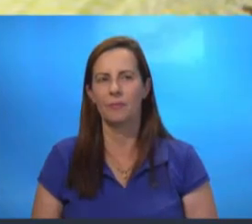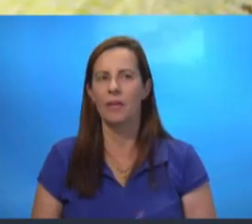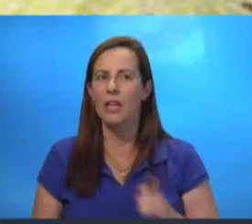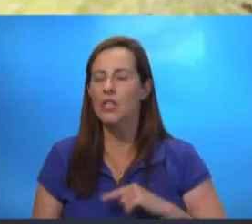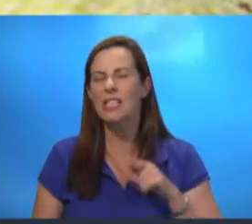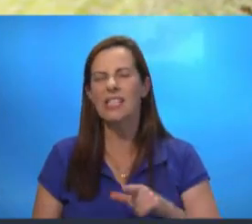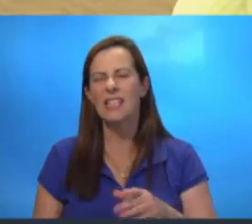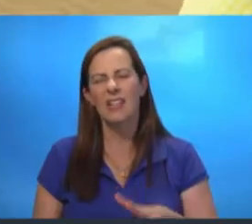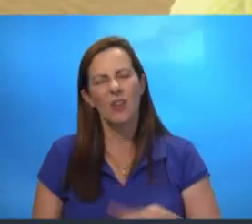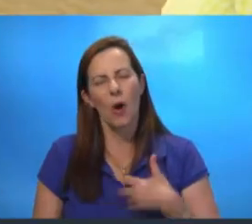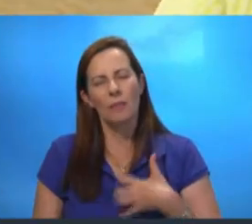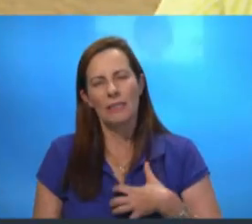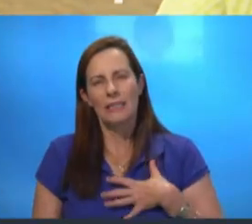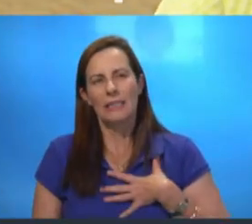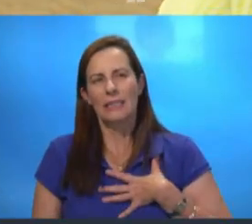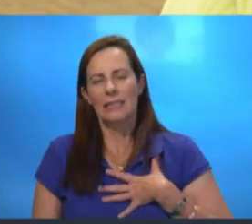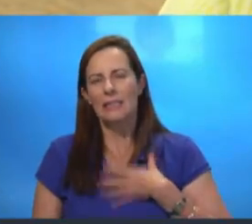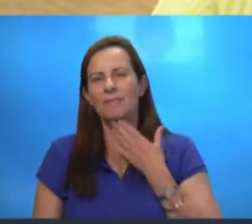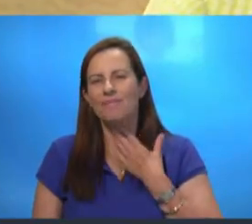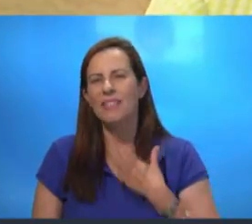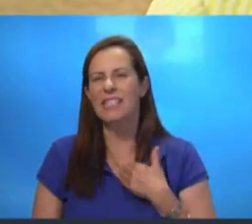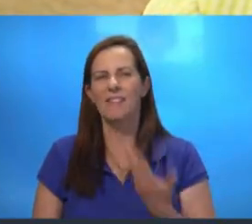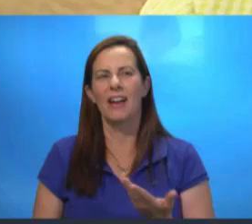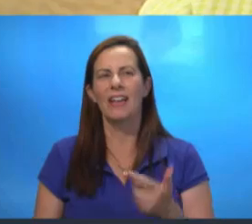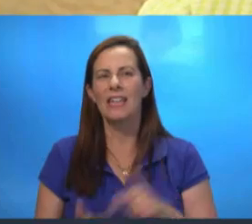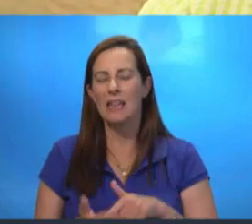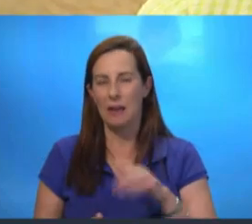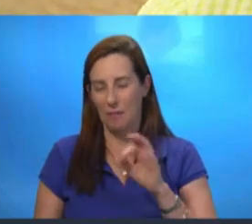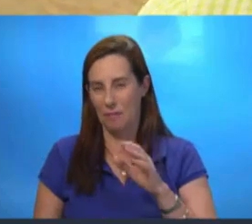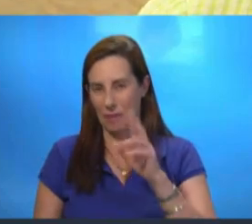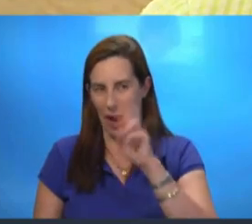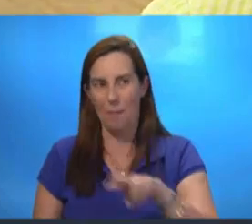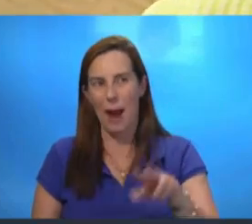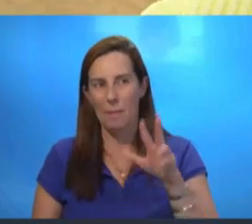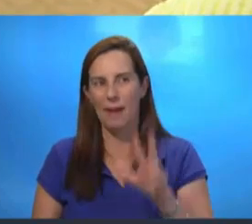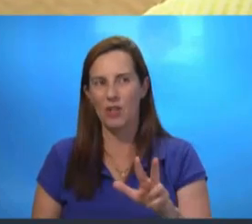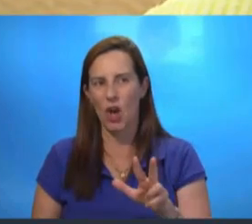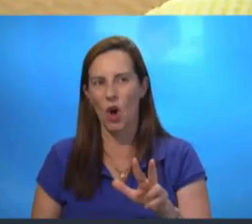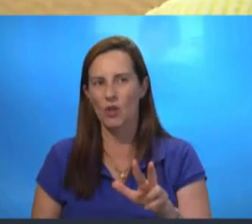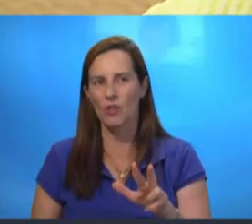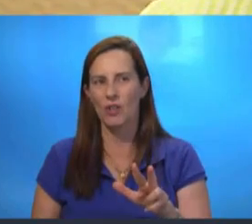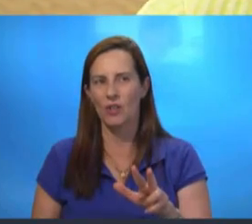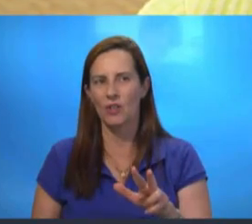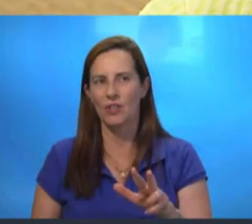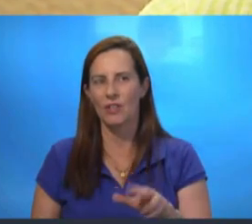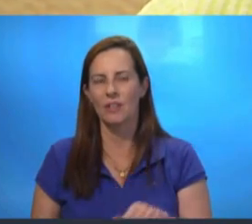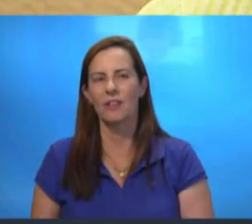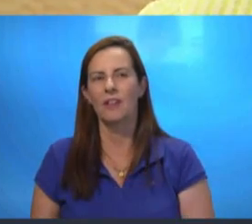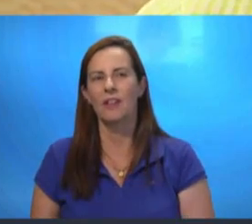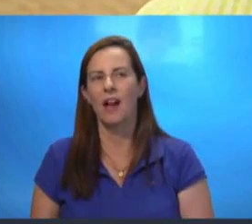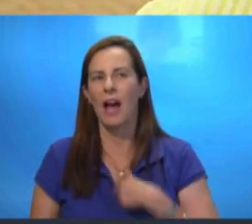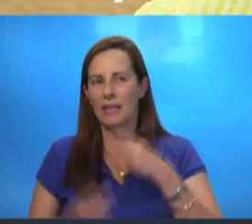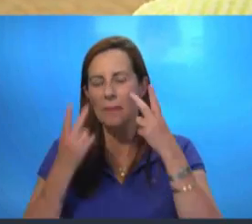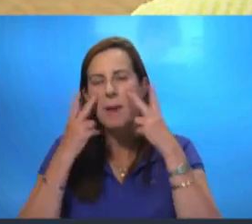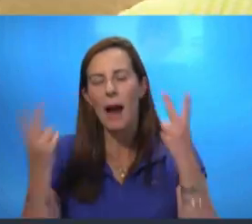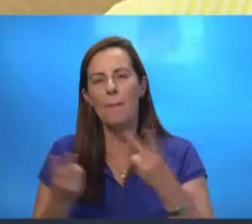זה גורם לי לצריבה כי בעצם כבר מאז 2003